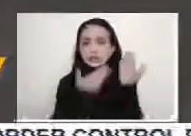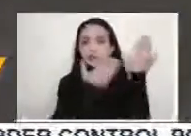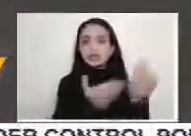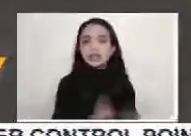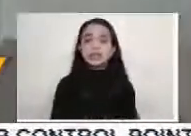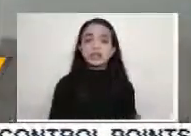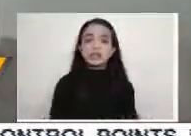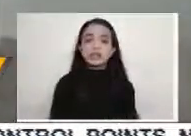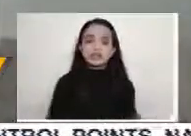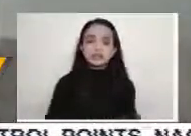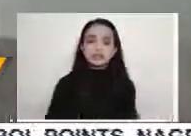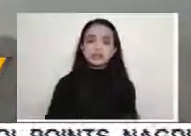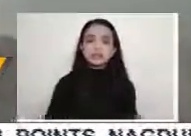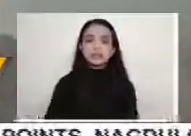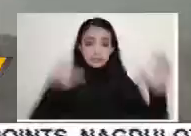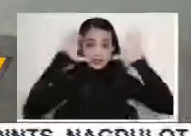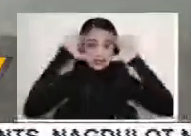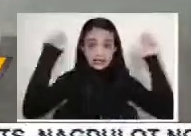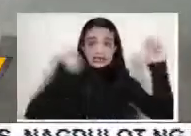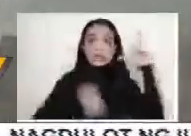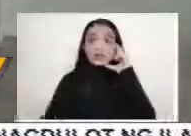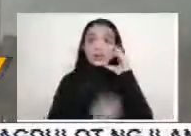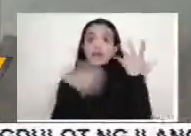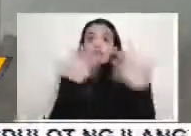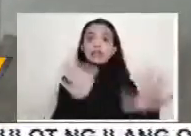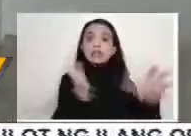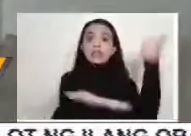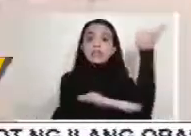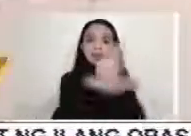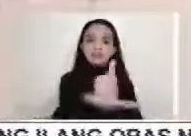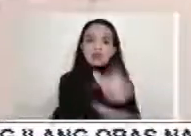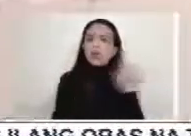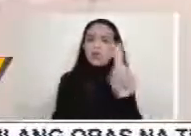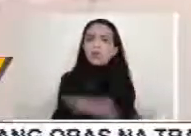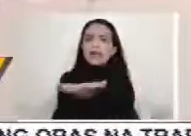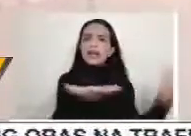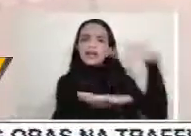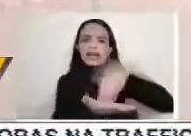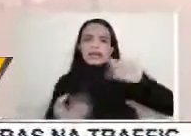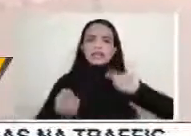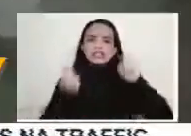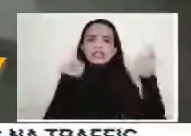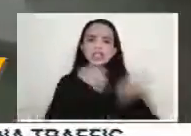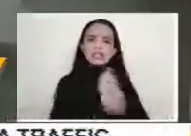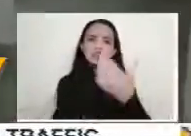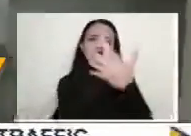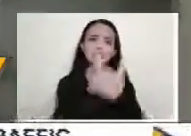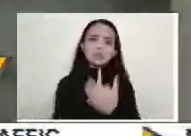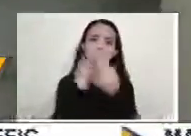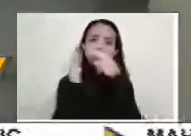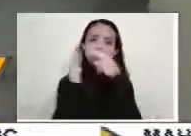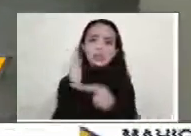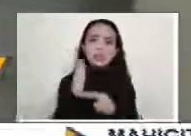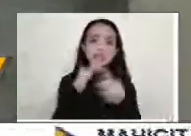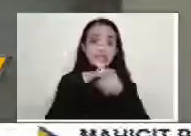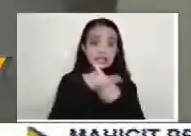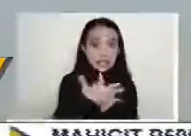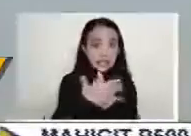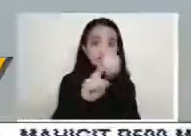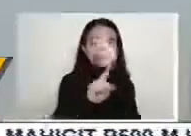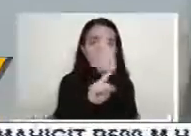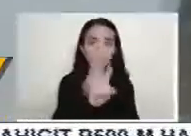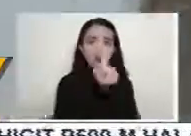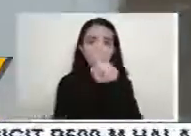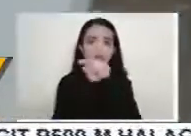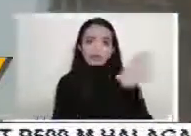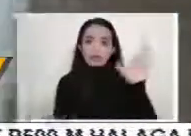pinaiksi ng IATF sa 5 araw na lamang ang pagitan ng detection to isolation o quarantine. Binigyang din rin ng IATF ang